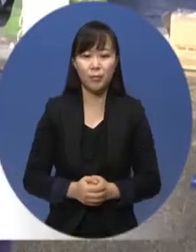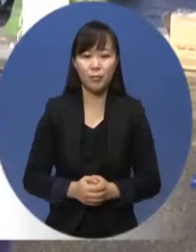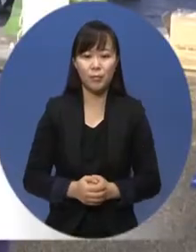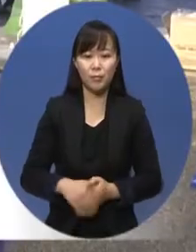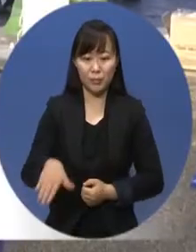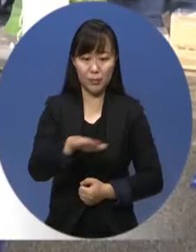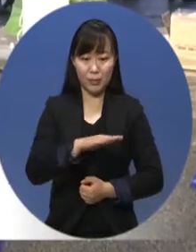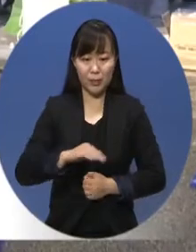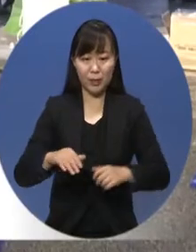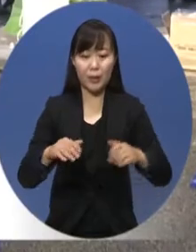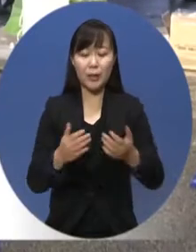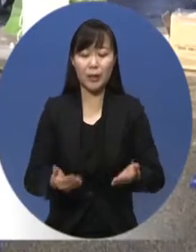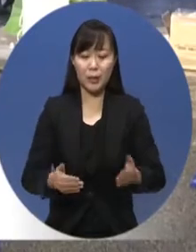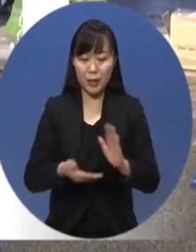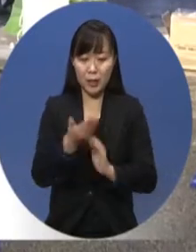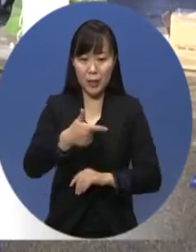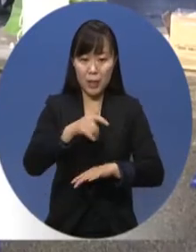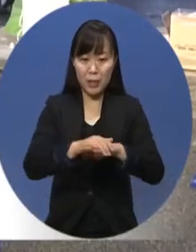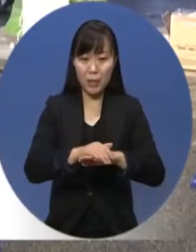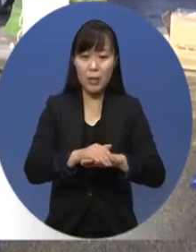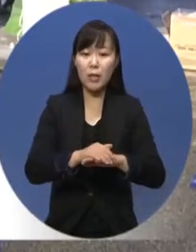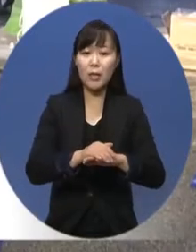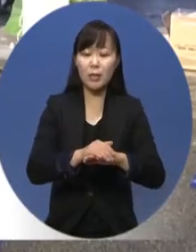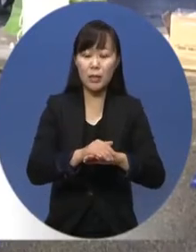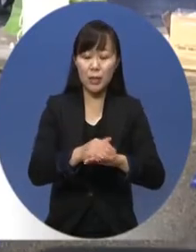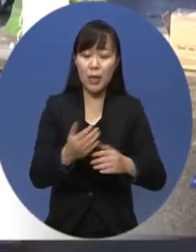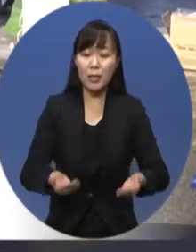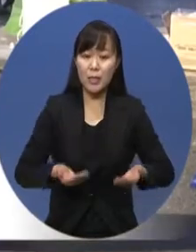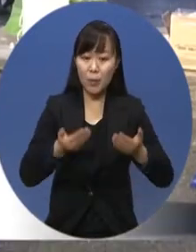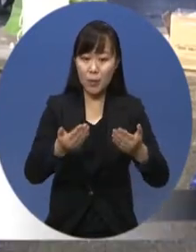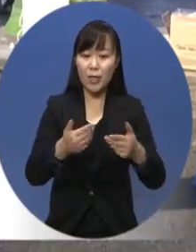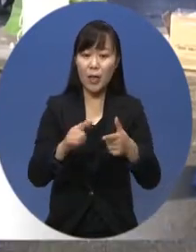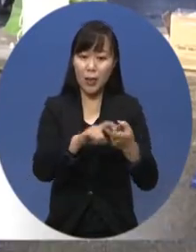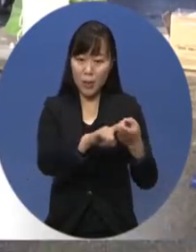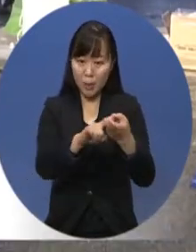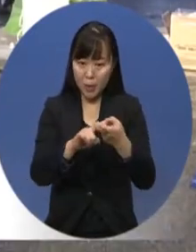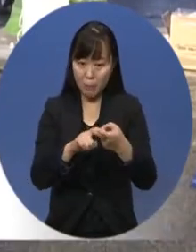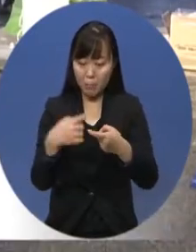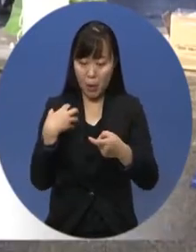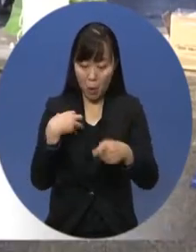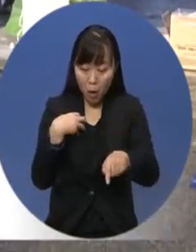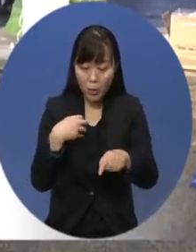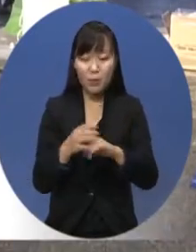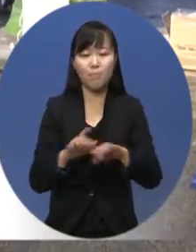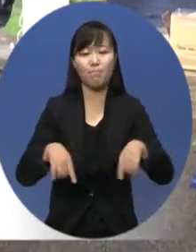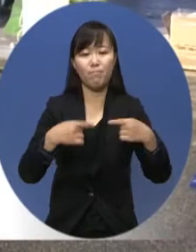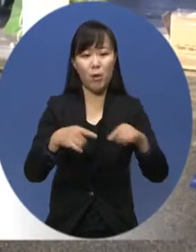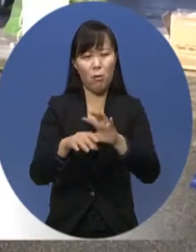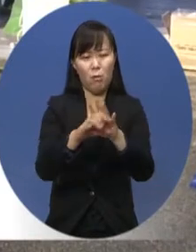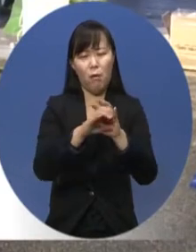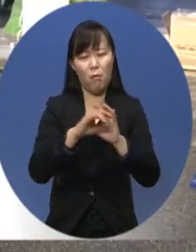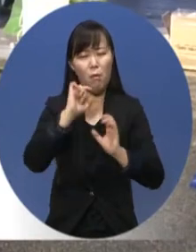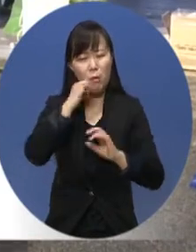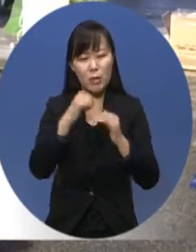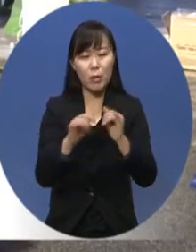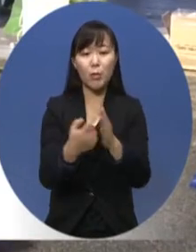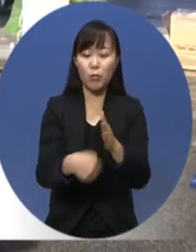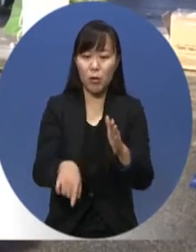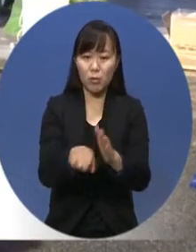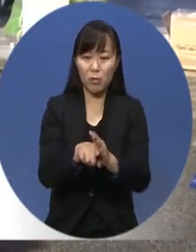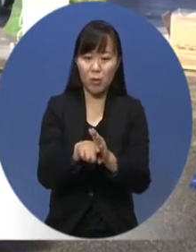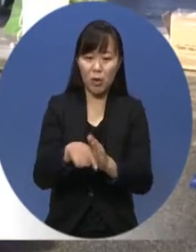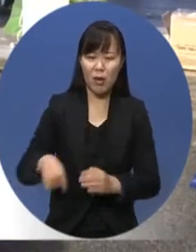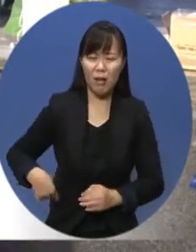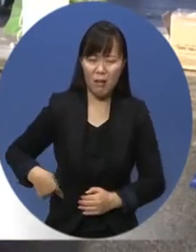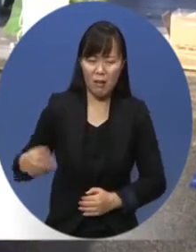저희는 자원봉사연합회에서 주최로 해서 김장봉사에 같이 참여하게 됐는데, 코로나19로 인해서 어려운 사람들을 위해서